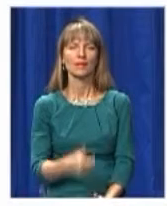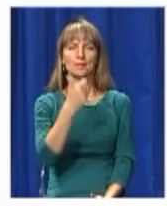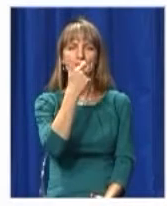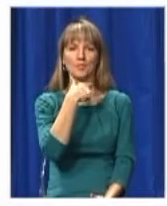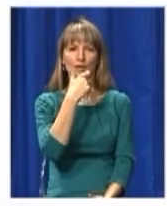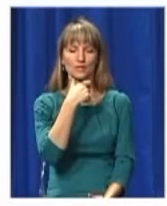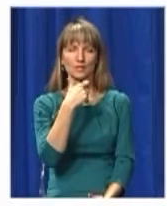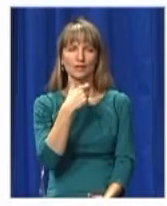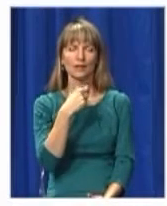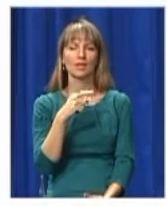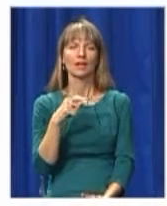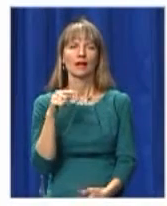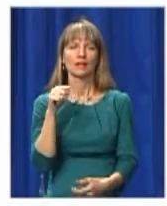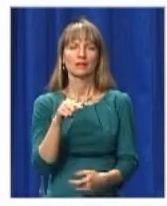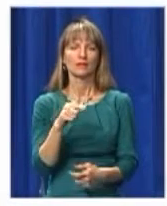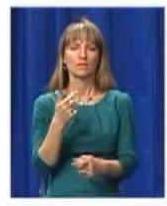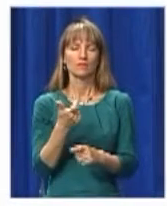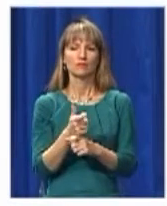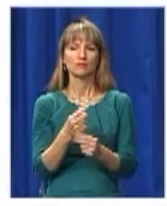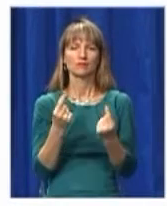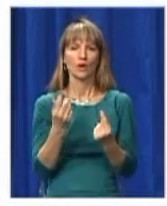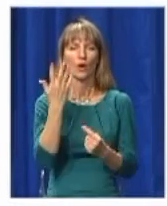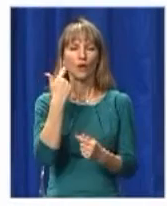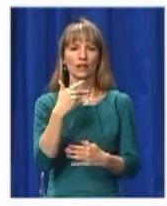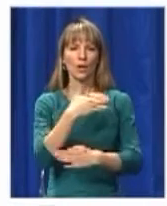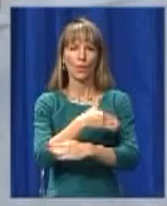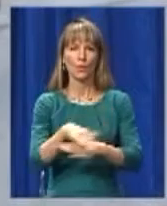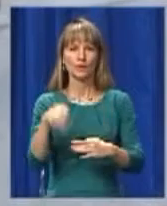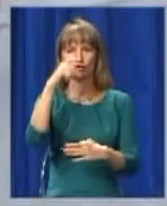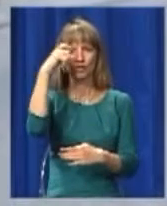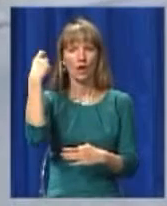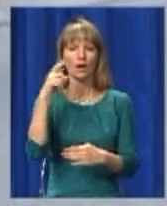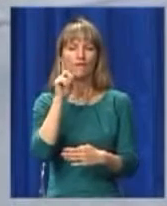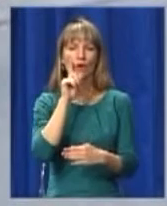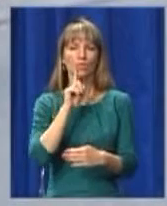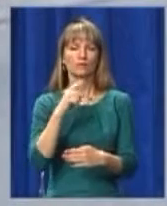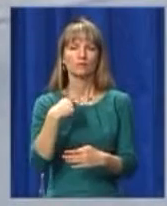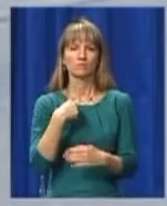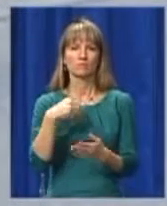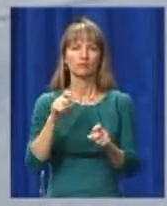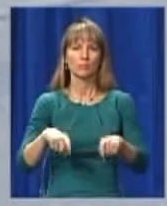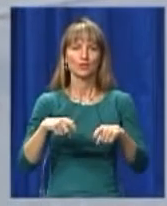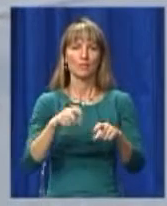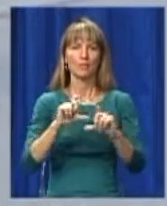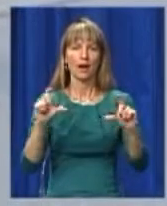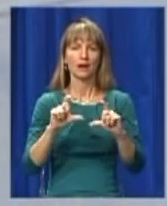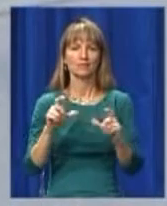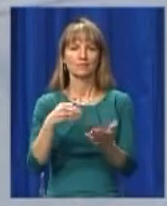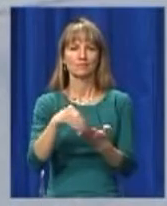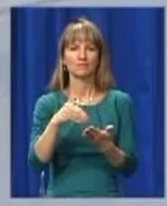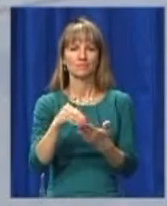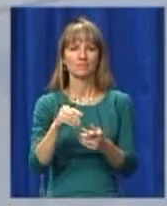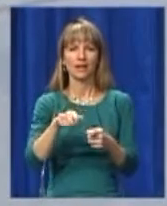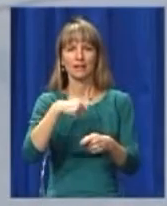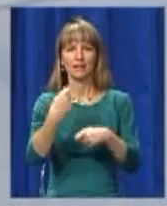Морозиво. Власне, це ж завжди смачно, особливо коли на вулиці божевільна спека. Ми біжимо в магазин за цим дивовижним продуктом,